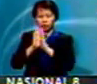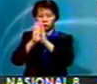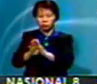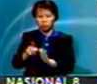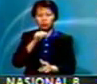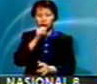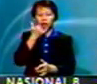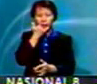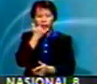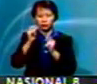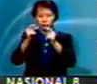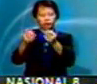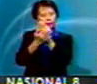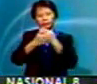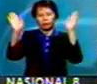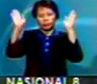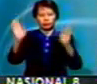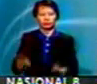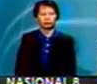tidak bersalah segera dibebaskan.